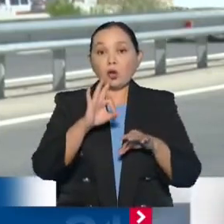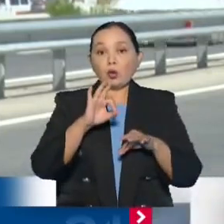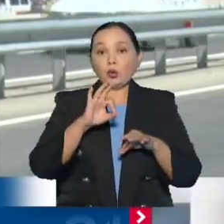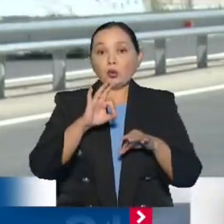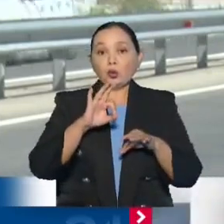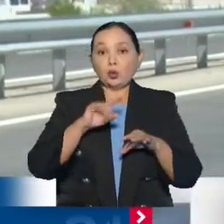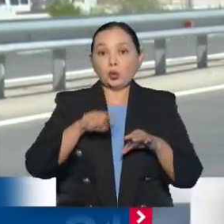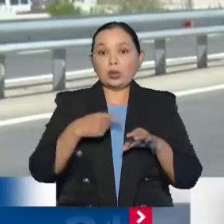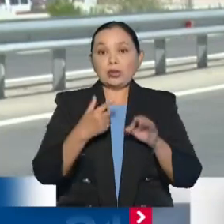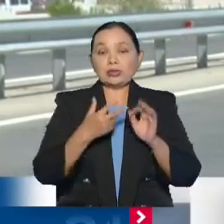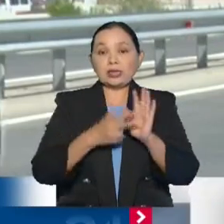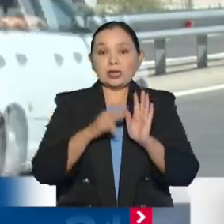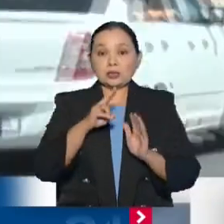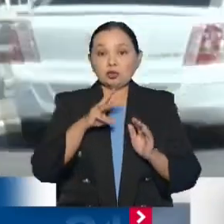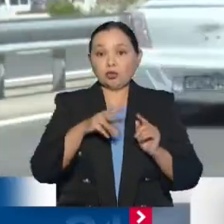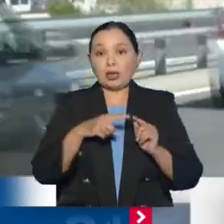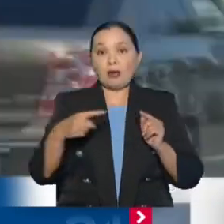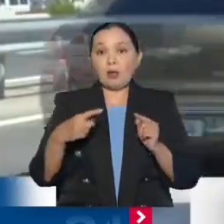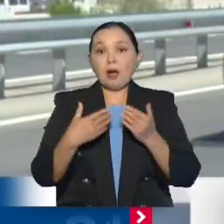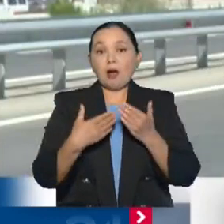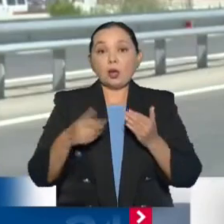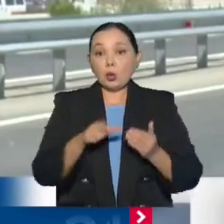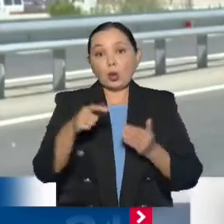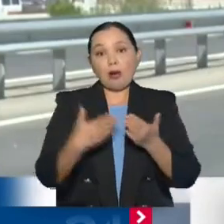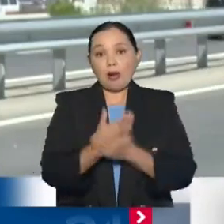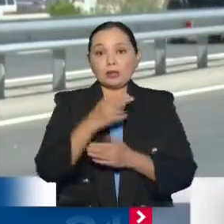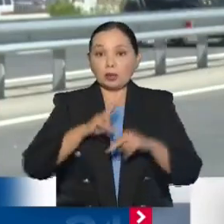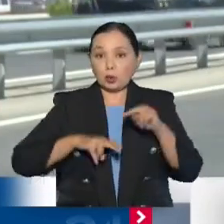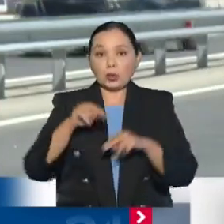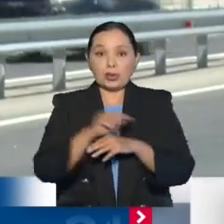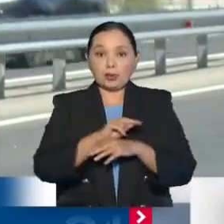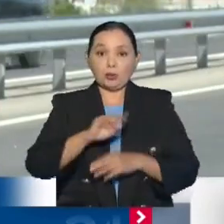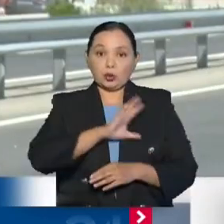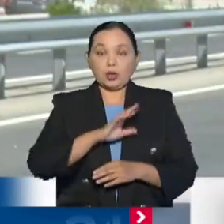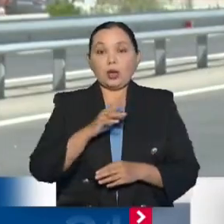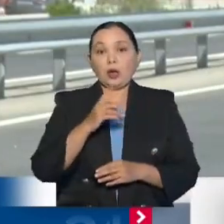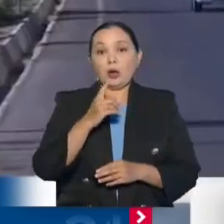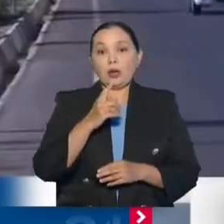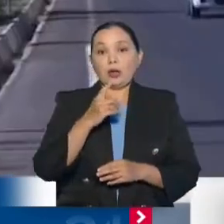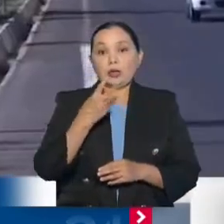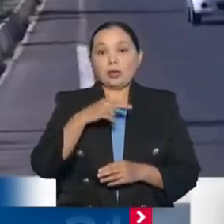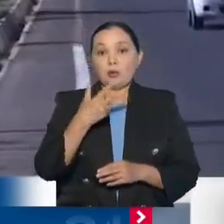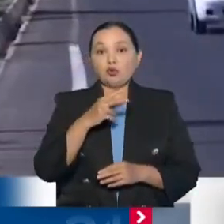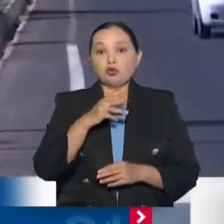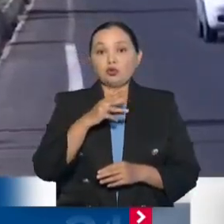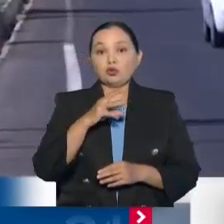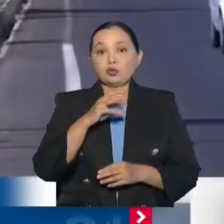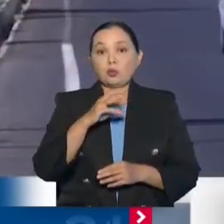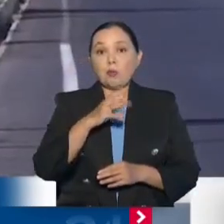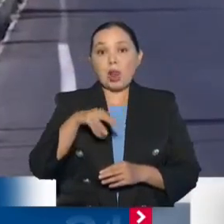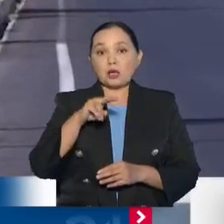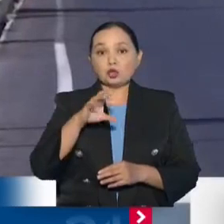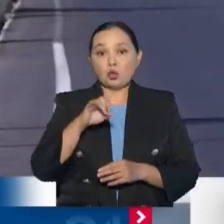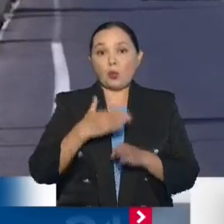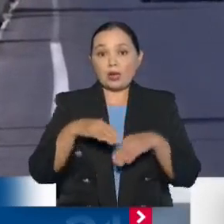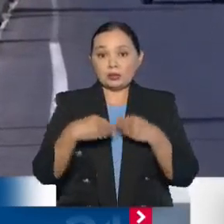0-8 kilometr oralig'i qayta qurildi, rekonstruksiya ishlari amalga oshirildi. Bunda 123 milliard so'm mablag' ajratildi. 2 tasmali yo'limiz 4